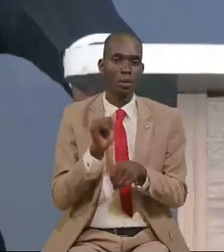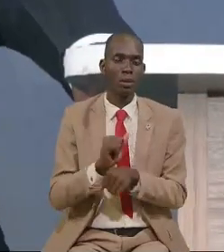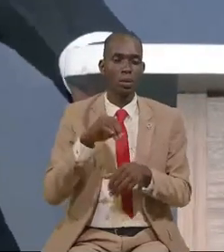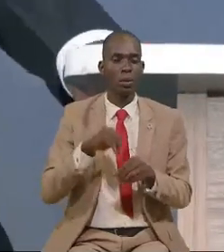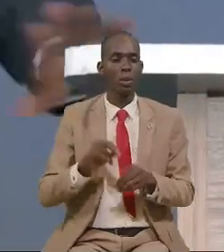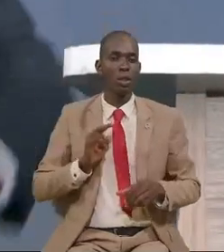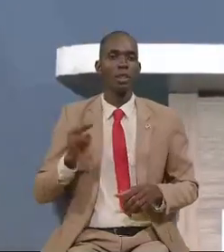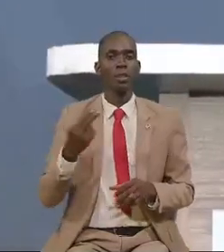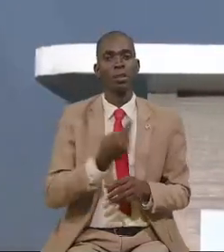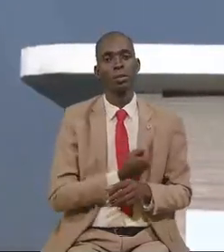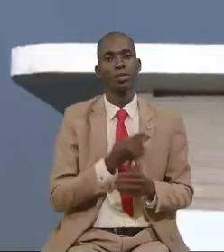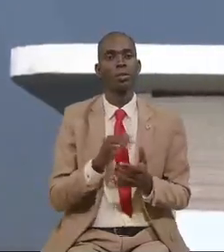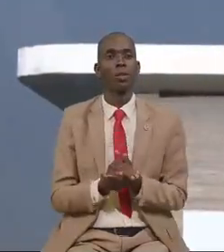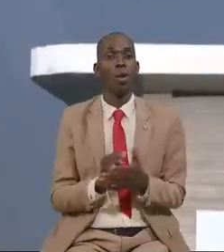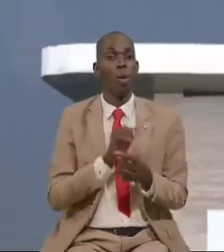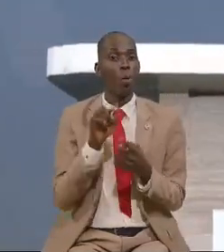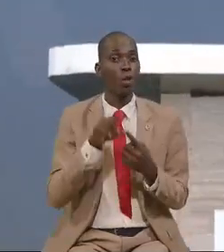nous.